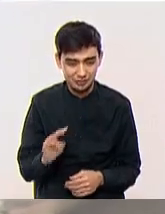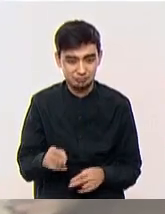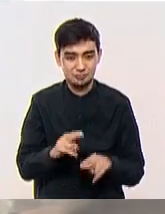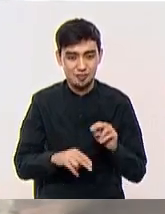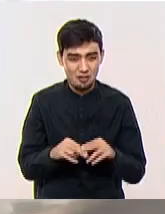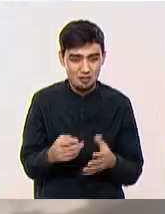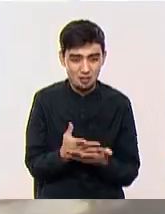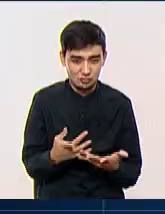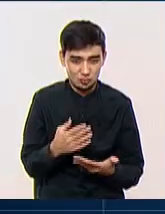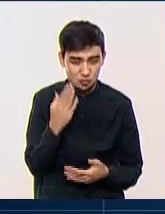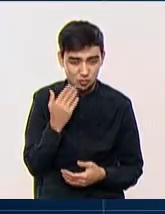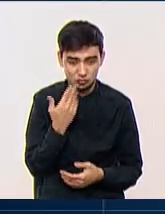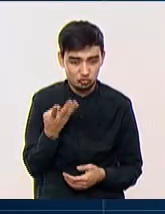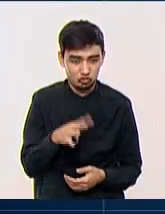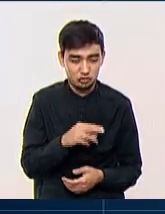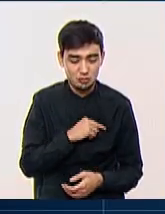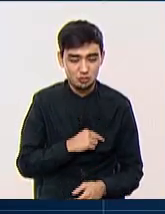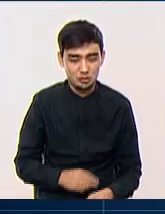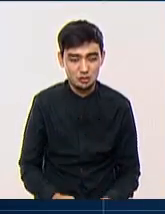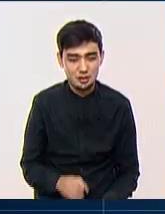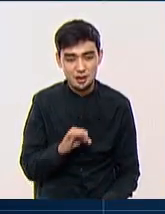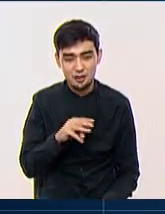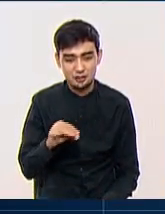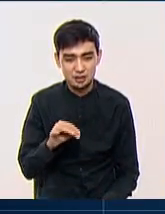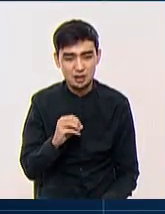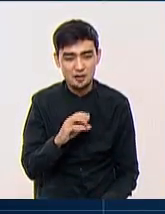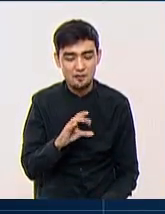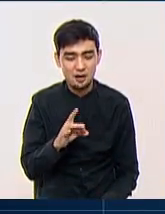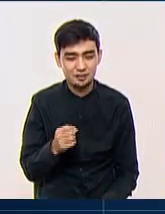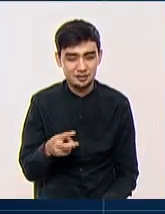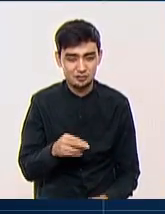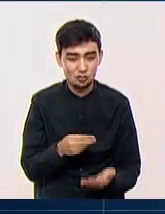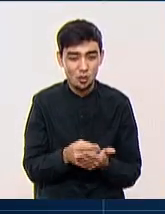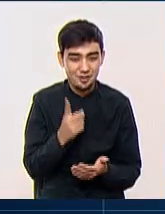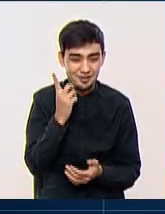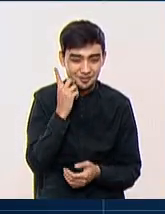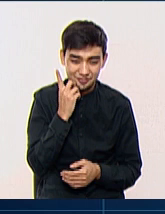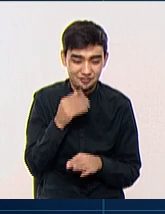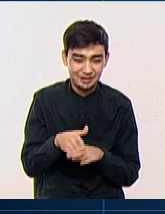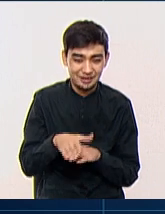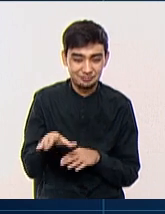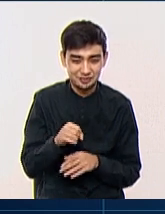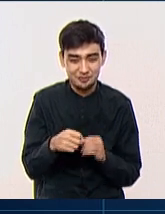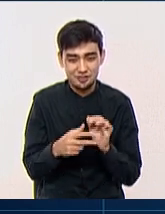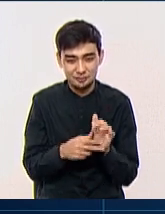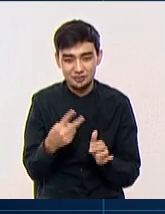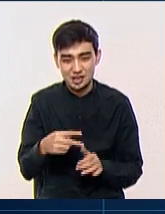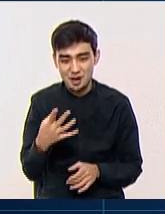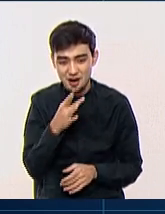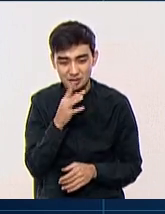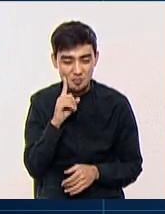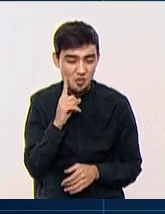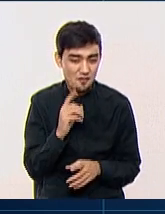зарплата жоқ, оңай емес, төрт жұмыс. IDF Еуразия ұйымының зерттеуінше қымбат телефонды несиеге алуға құмар 18-25 жас